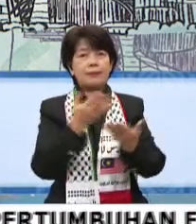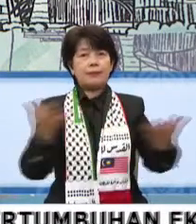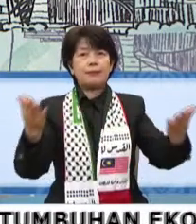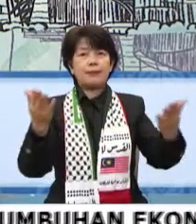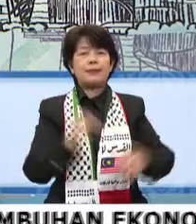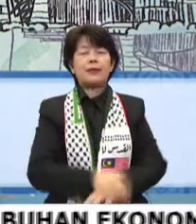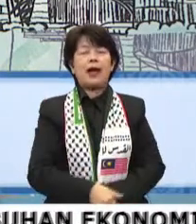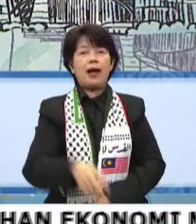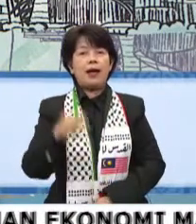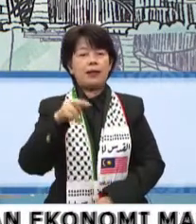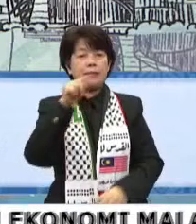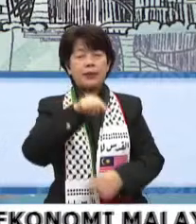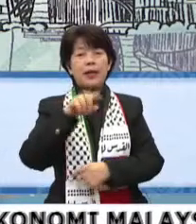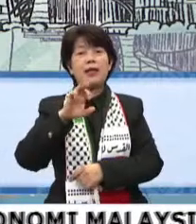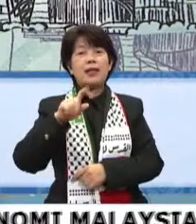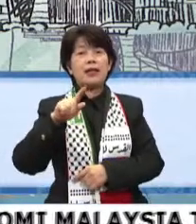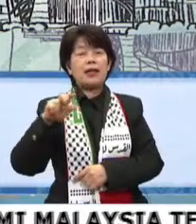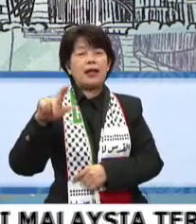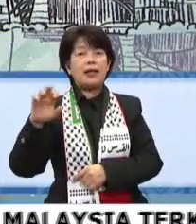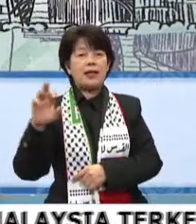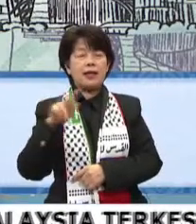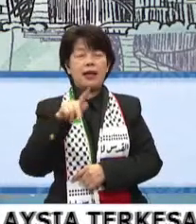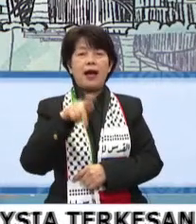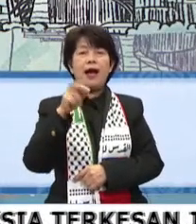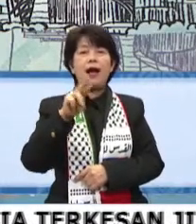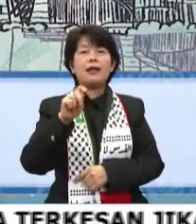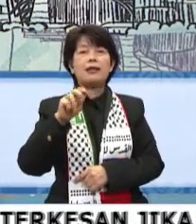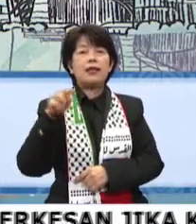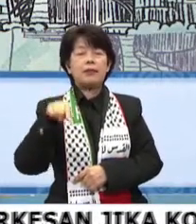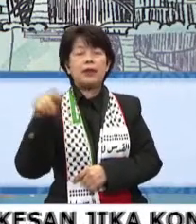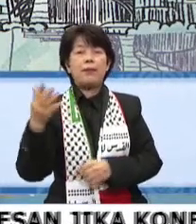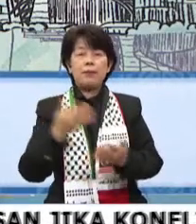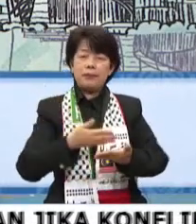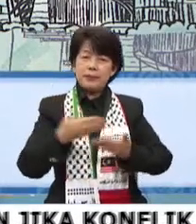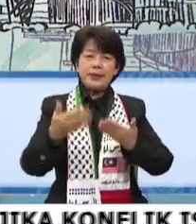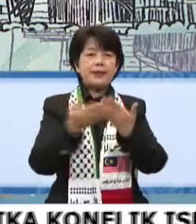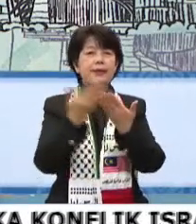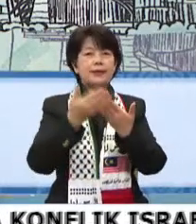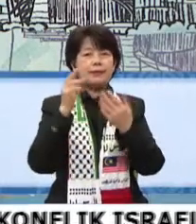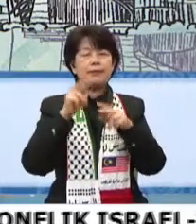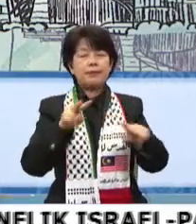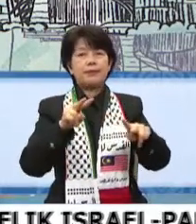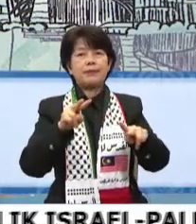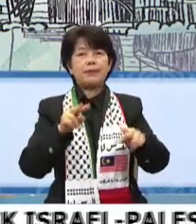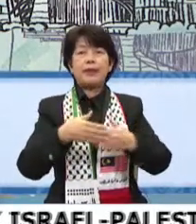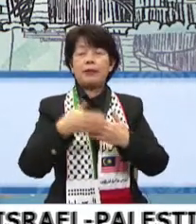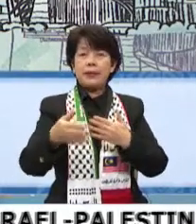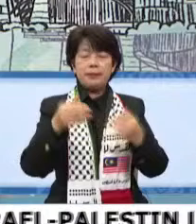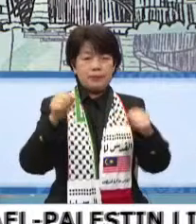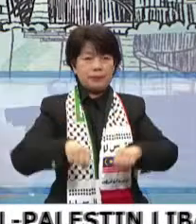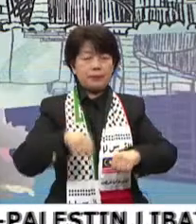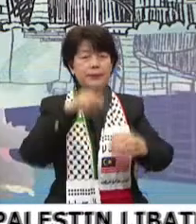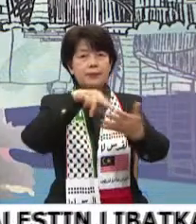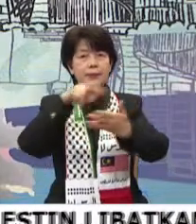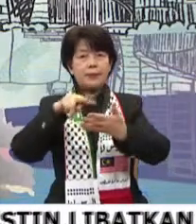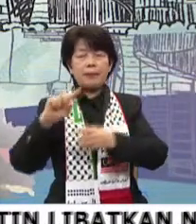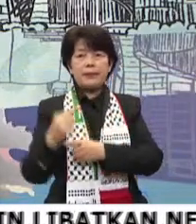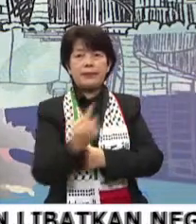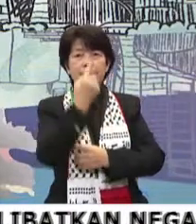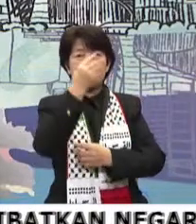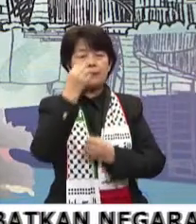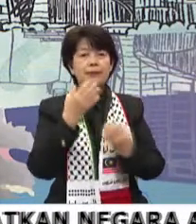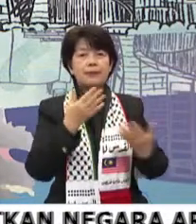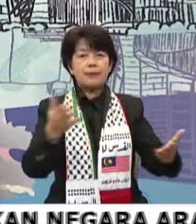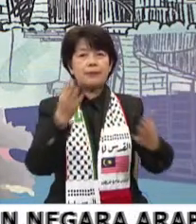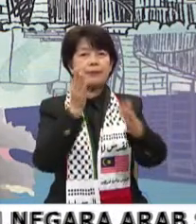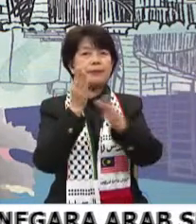Mat turun RTM klik Di telefon pinta anda untuk tontonan yang lebih mudah baik selepas sahaja bacaan kali pertama telah pun